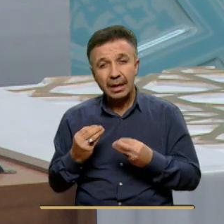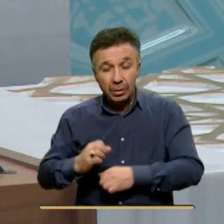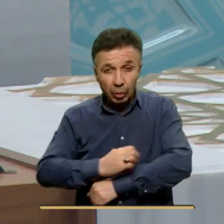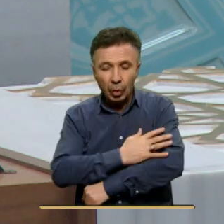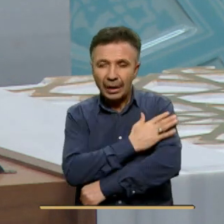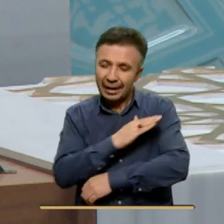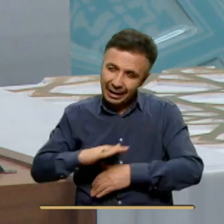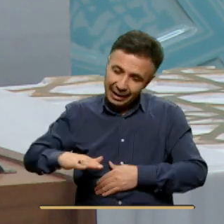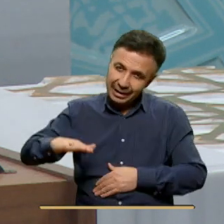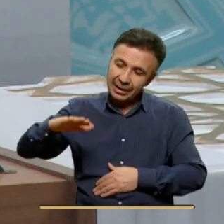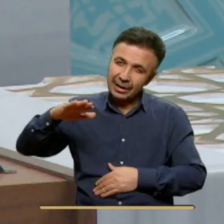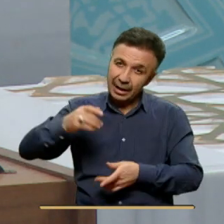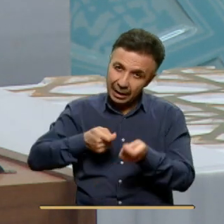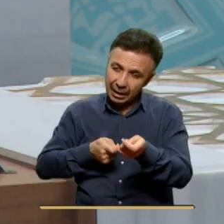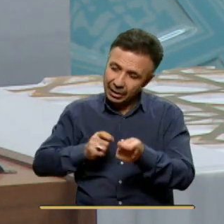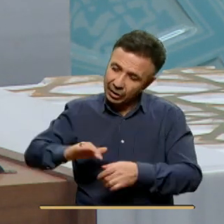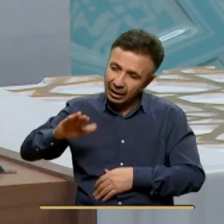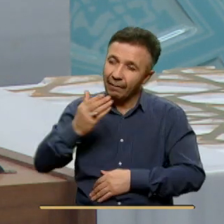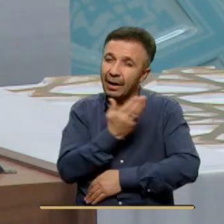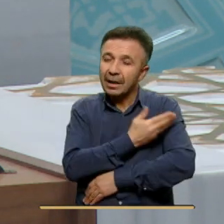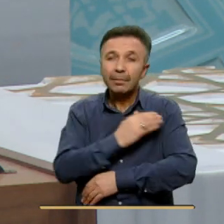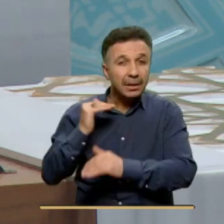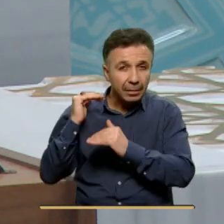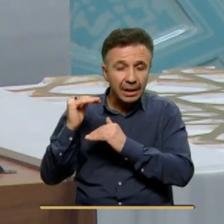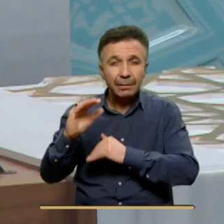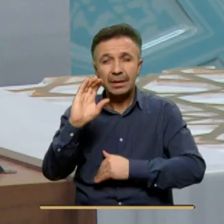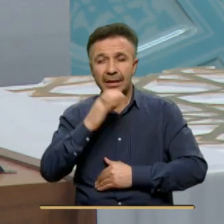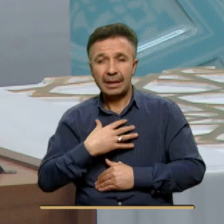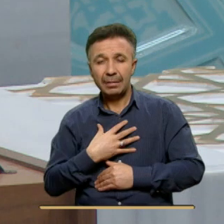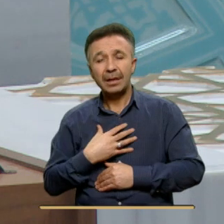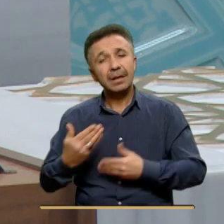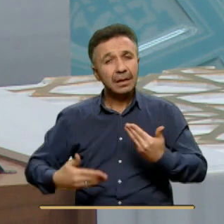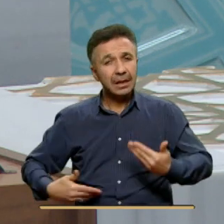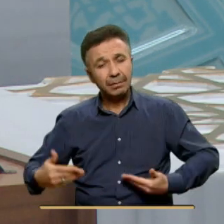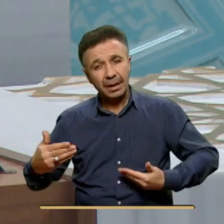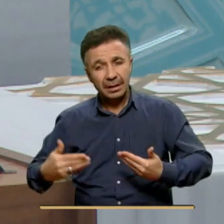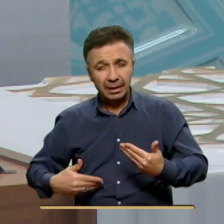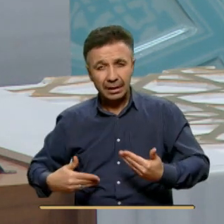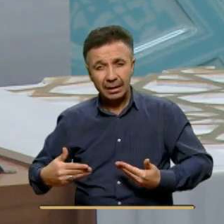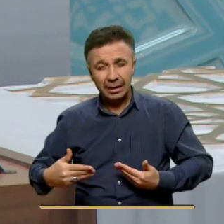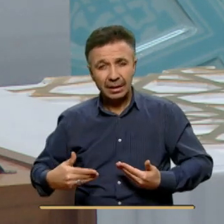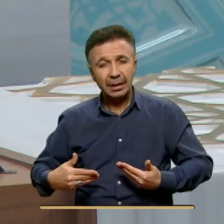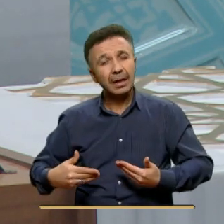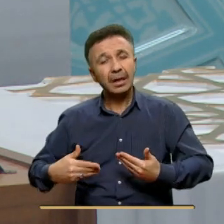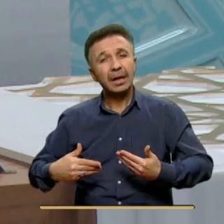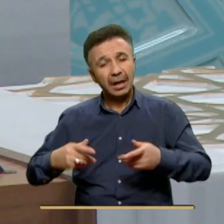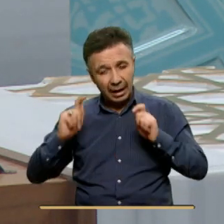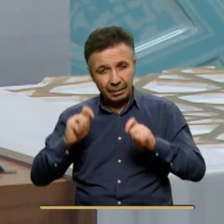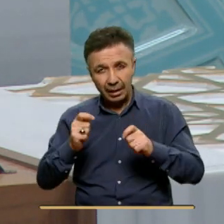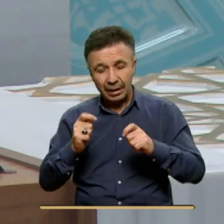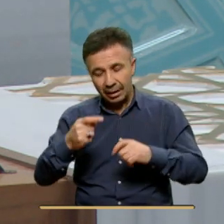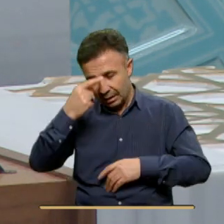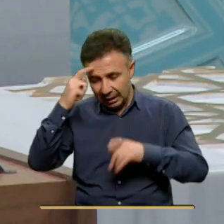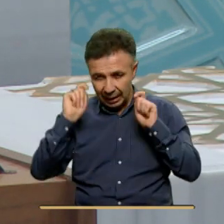yetiştirerek vatanımızın, milletimizin, dinimizin hizmetinde neferler olmalarını nasip et ya